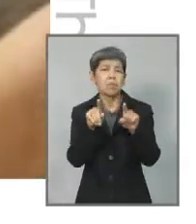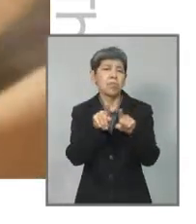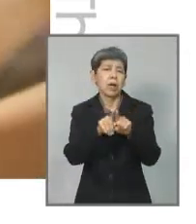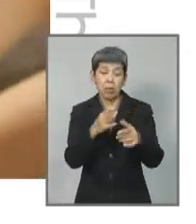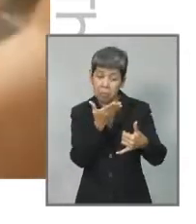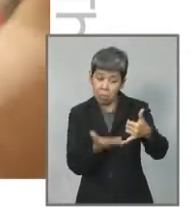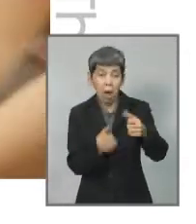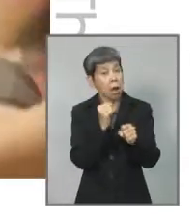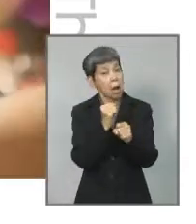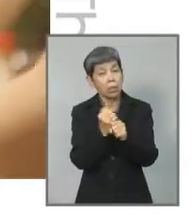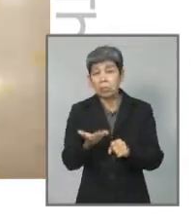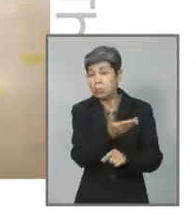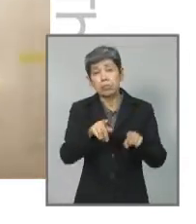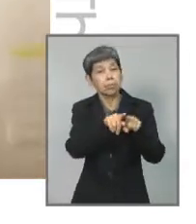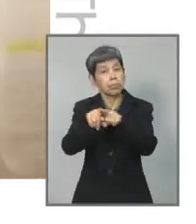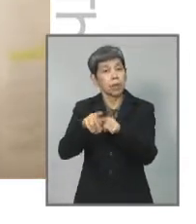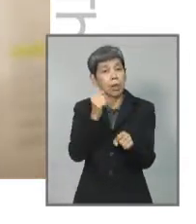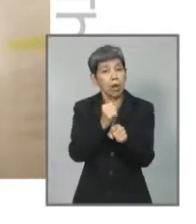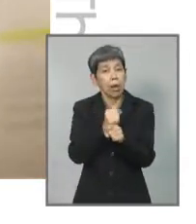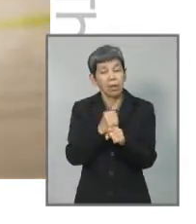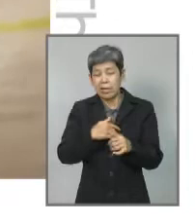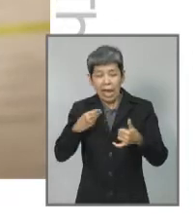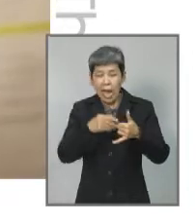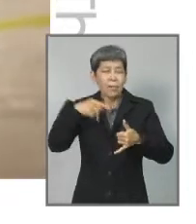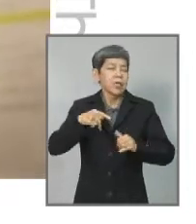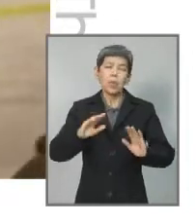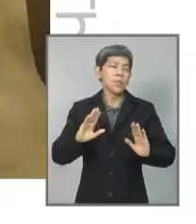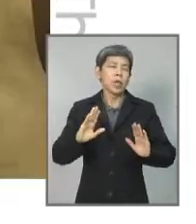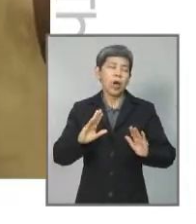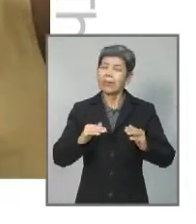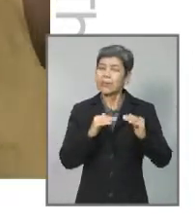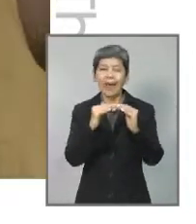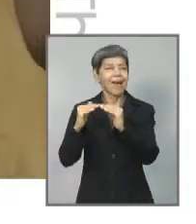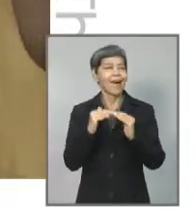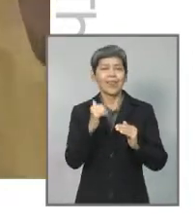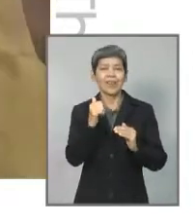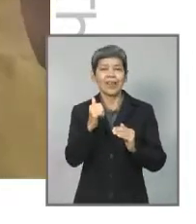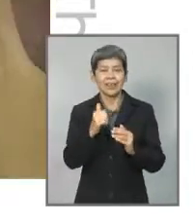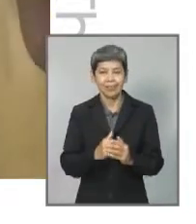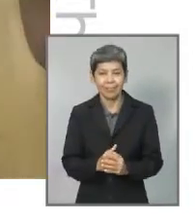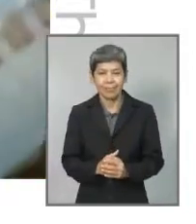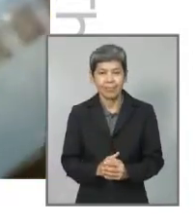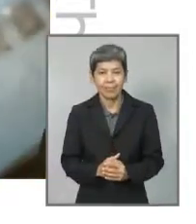ขาสามารถทำเหมือนกับทุกๆคนได้ไม่จำเป็นต้องได้รับสิทธิตรงนั้นค่ะ